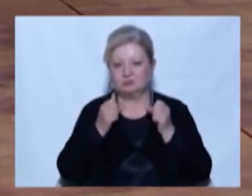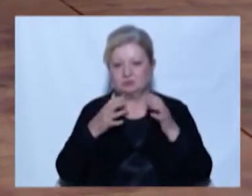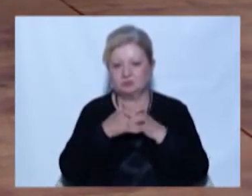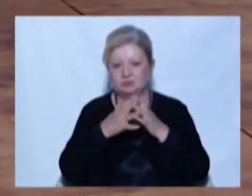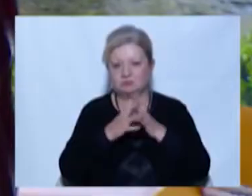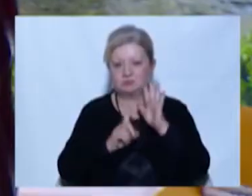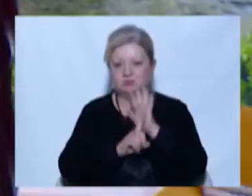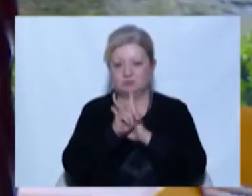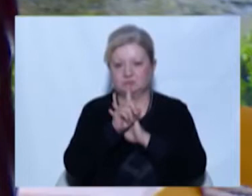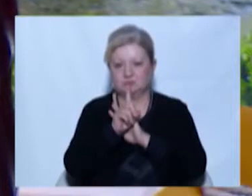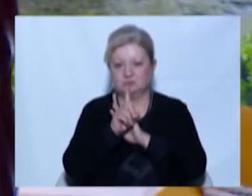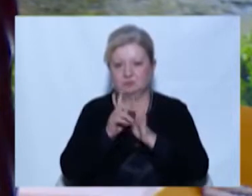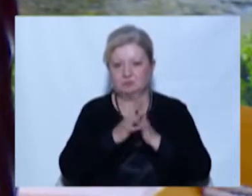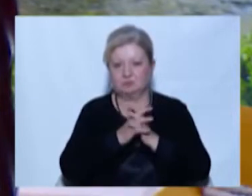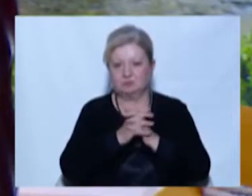დასაწყისზე.